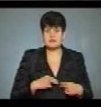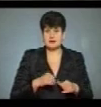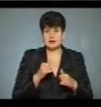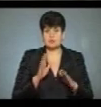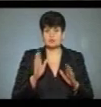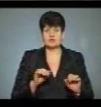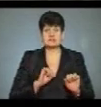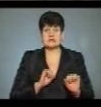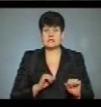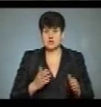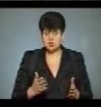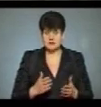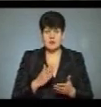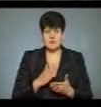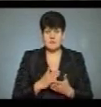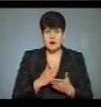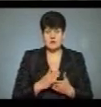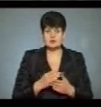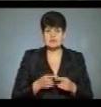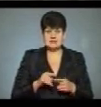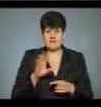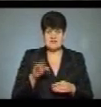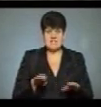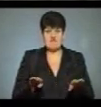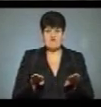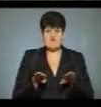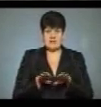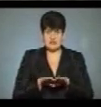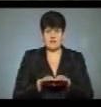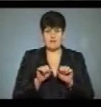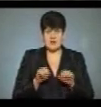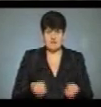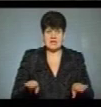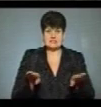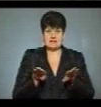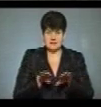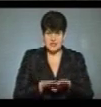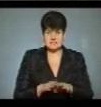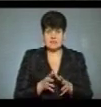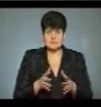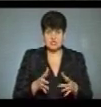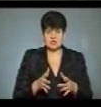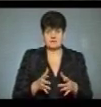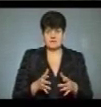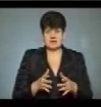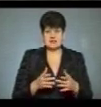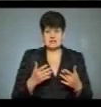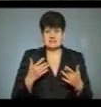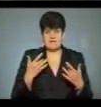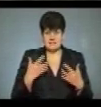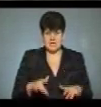бути захищений. Тобто, мало би це все вирівнятися, в правах зрівнятися. Зараз найбільш спірний момент, тобто звільнення